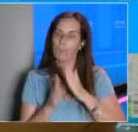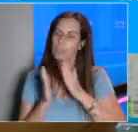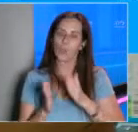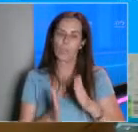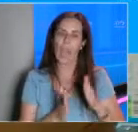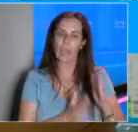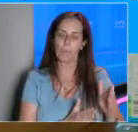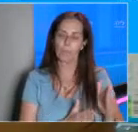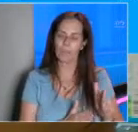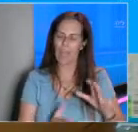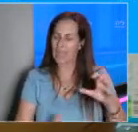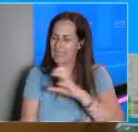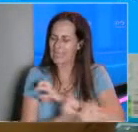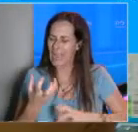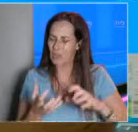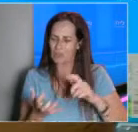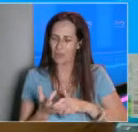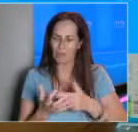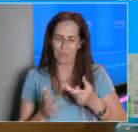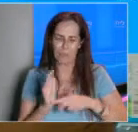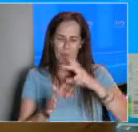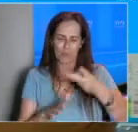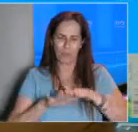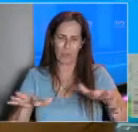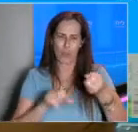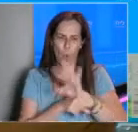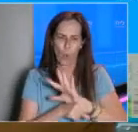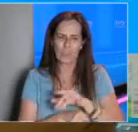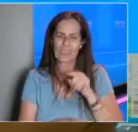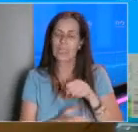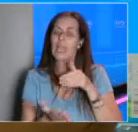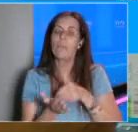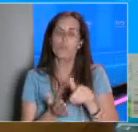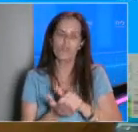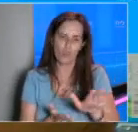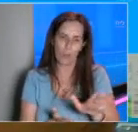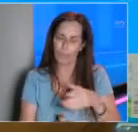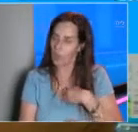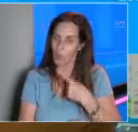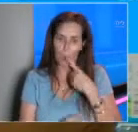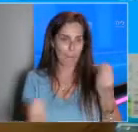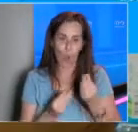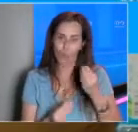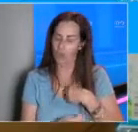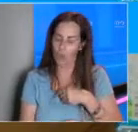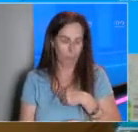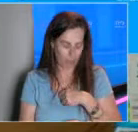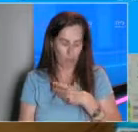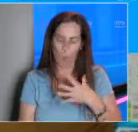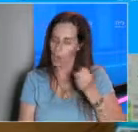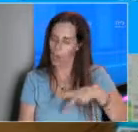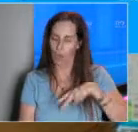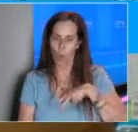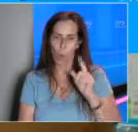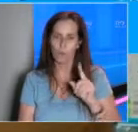מסודרים. הכאוס סביב הגל השני של הקורונה הוא המשך ישיר, ואני אומר פה משהו שאני עומד מאחוריו באחריות